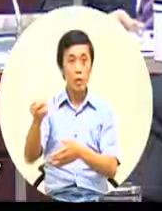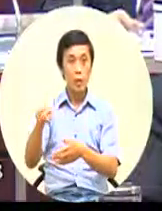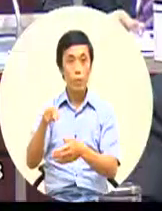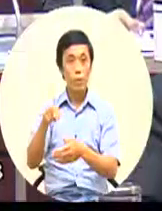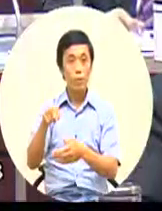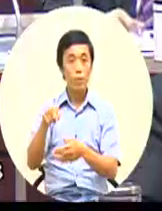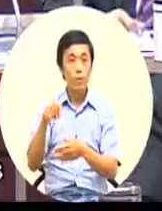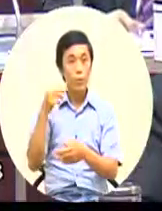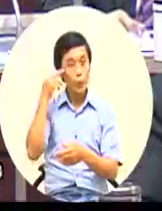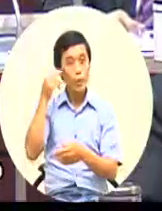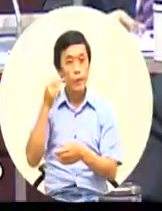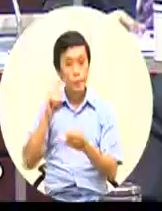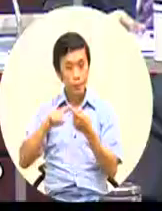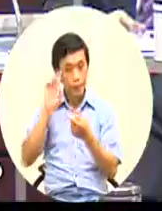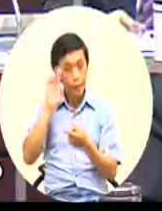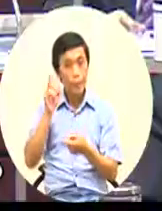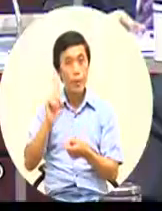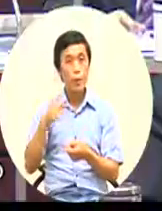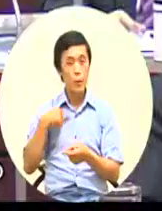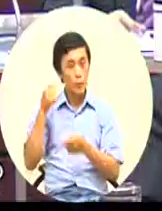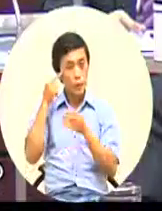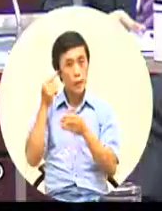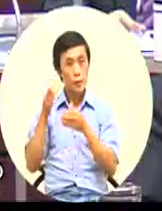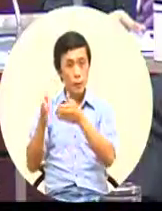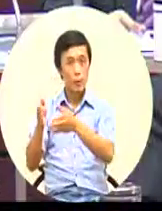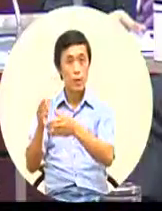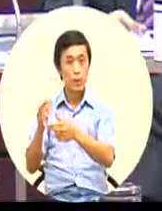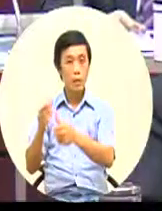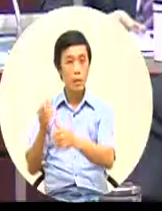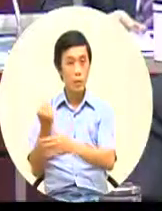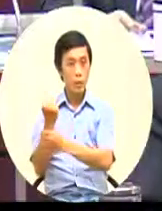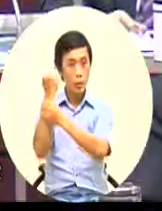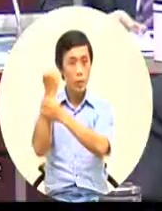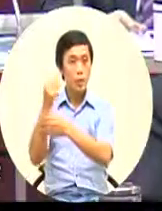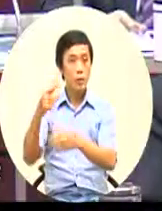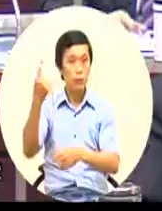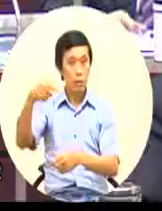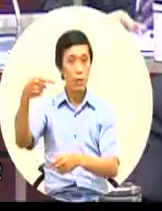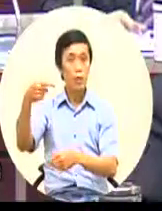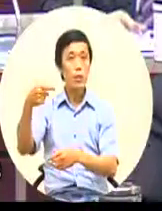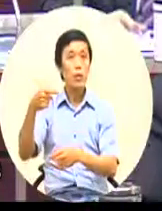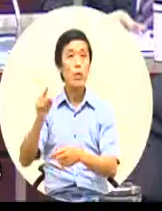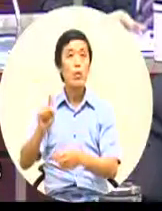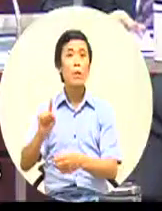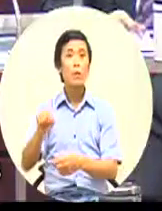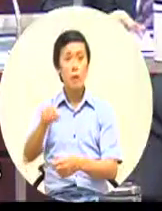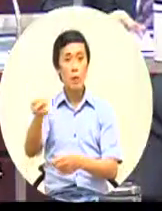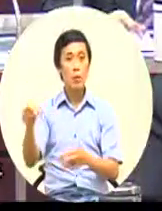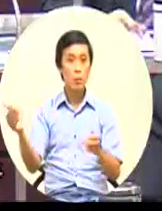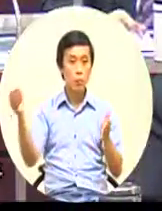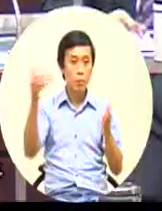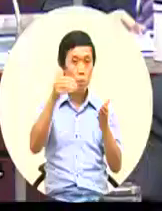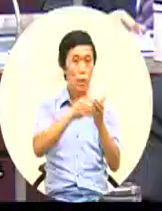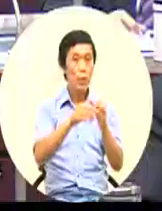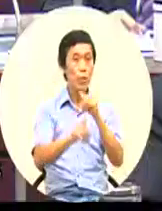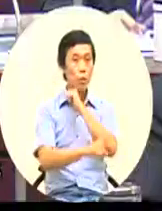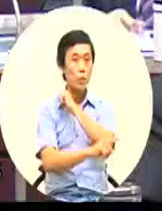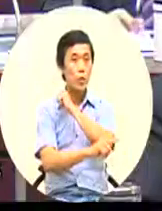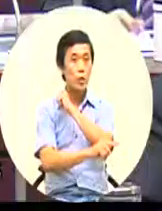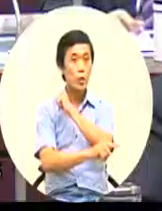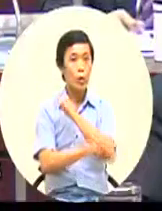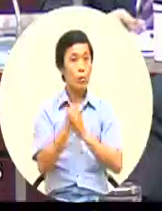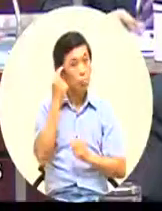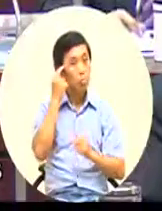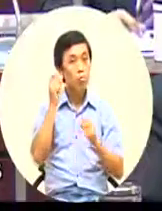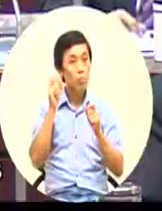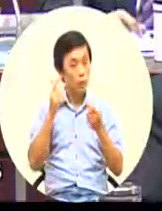意，我最想要支持他们，因为他们从头到尾的立场都一样，因一直都